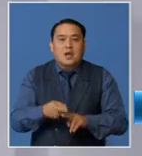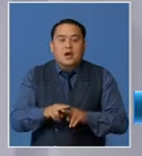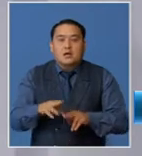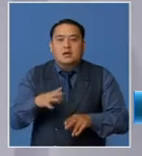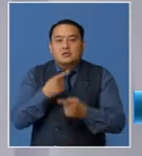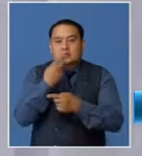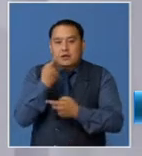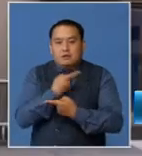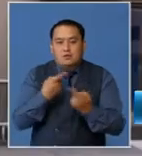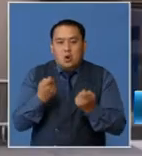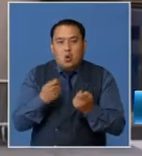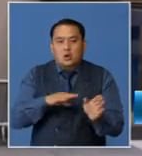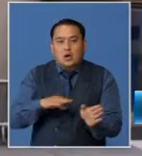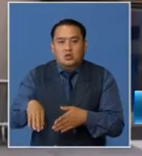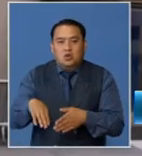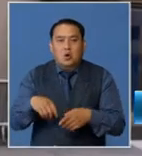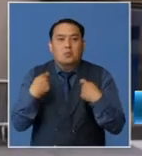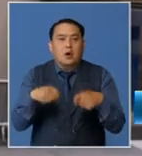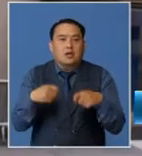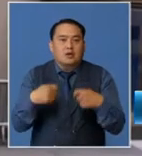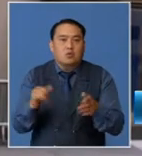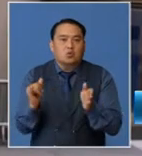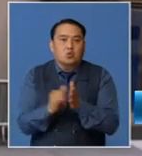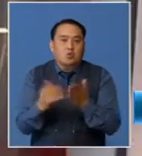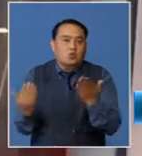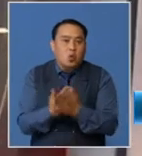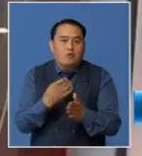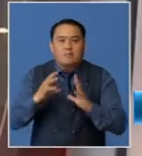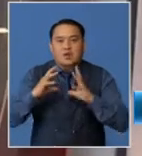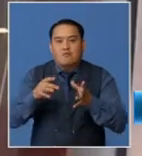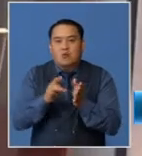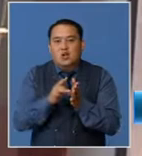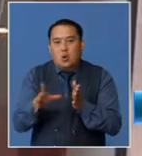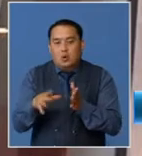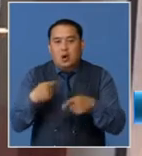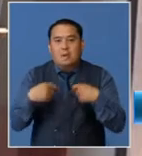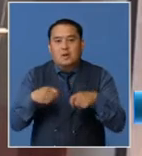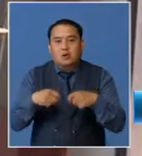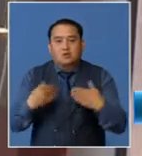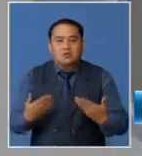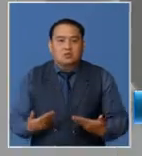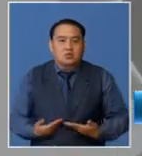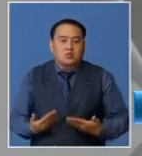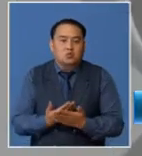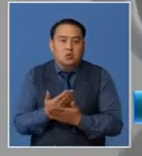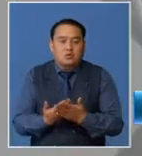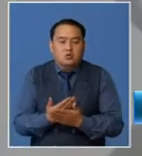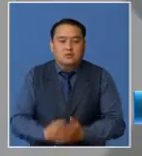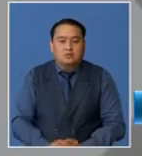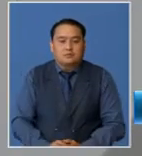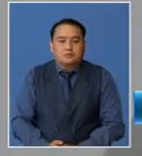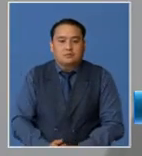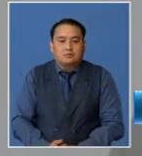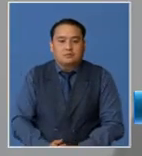По заявлению Кристис, ушедший с молотка кролик установил новый мировой рекорд аукционов для ныне живущего